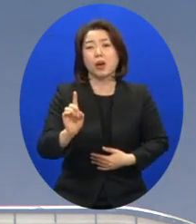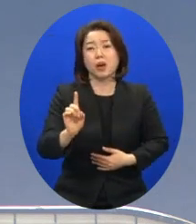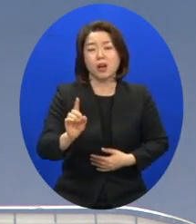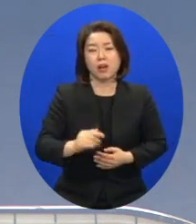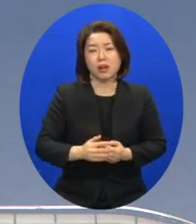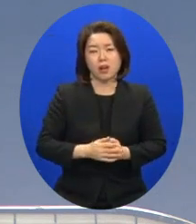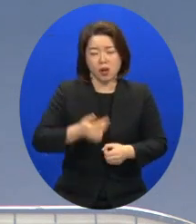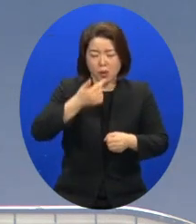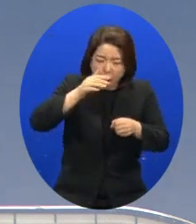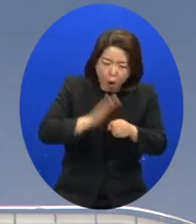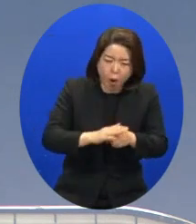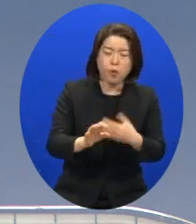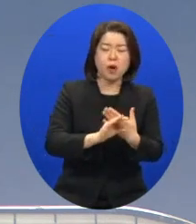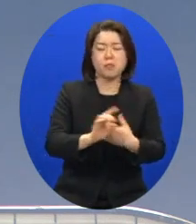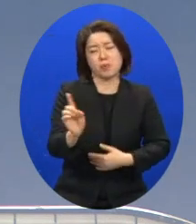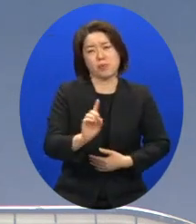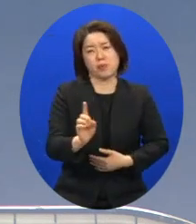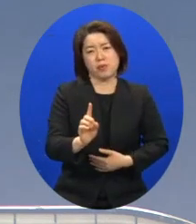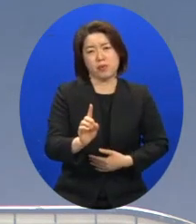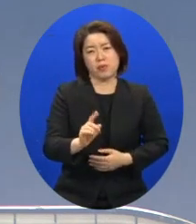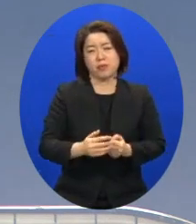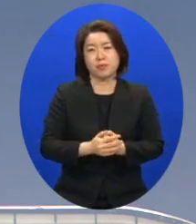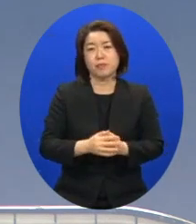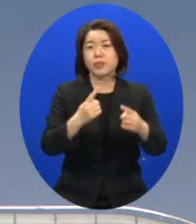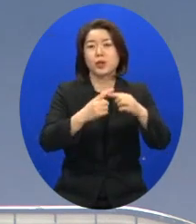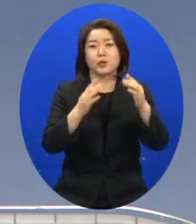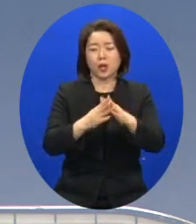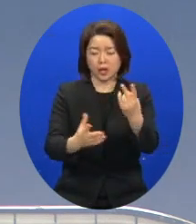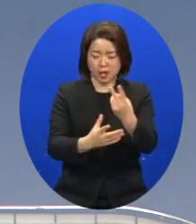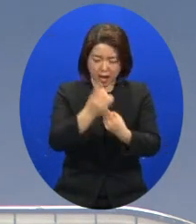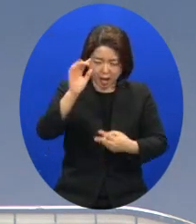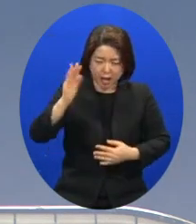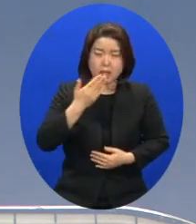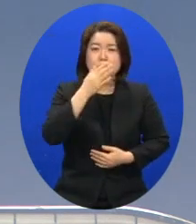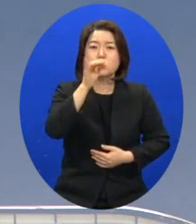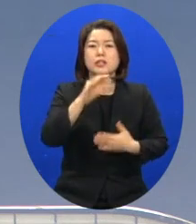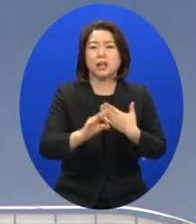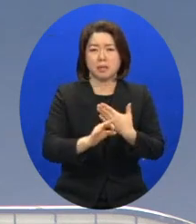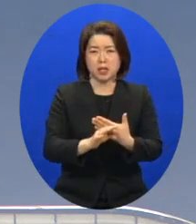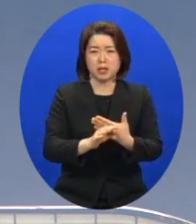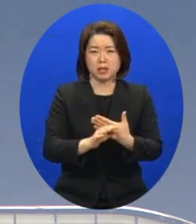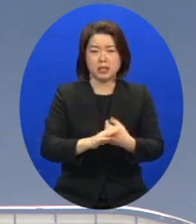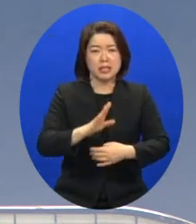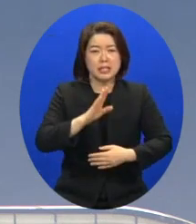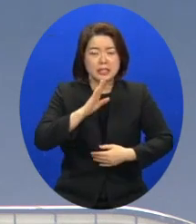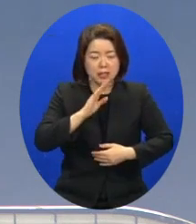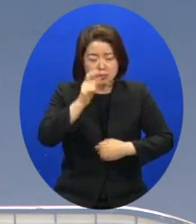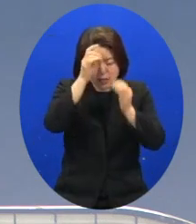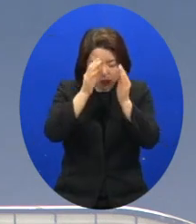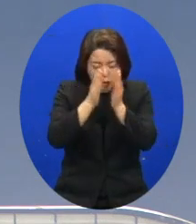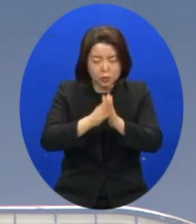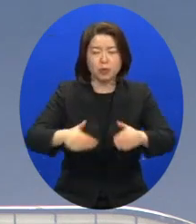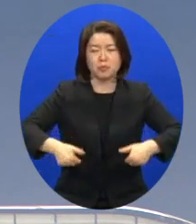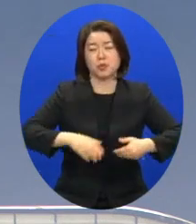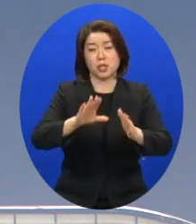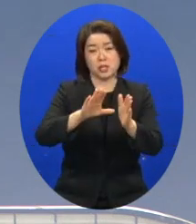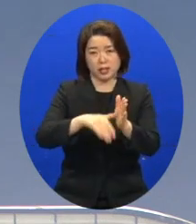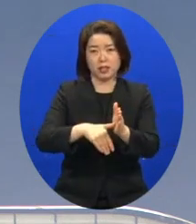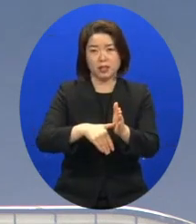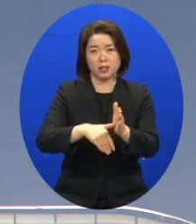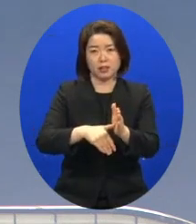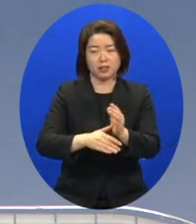쪼 옥 으로 하면 어떠냐구요 교회가 하나 될 수 있다면 진짜 기도해야 될 땐 인데 지금